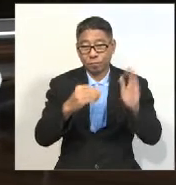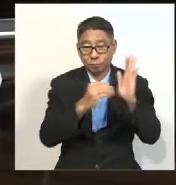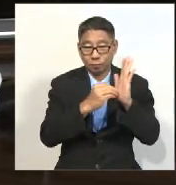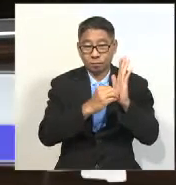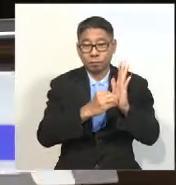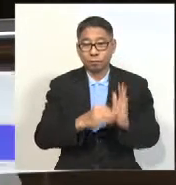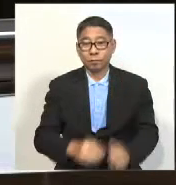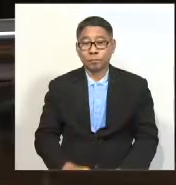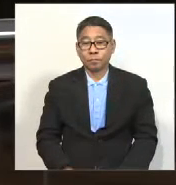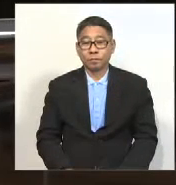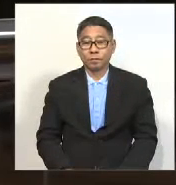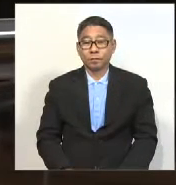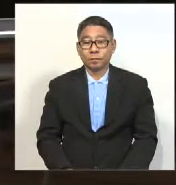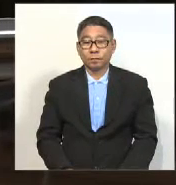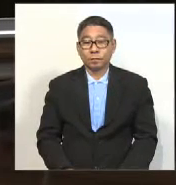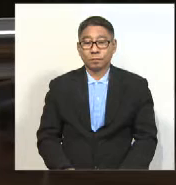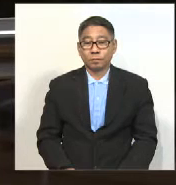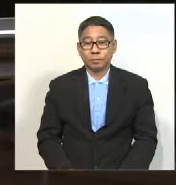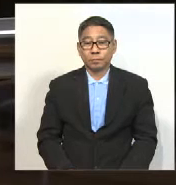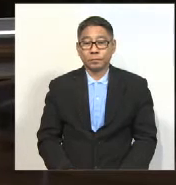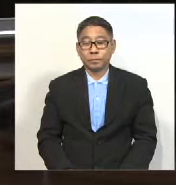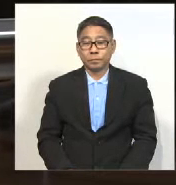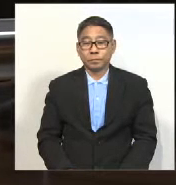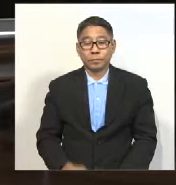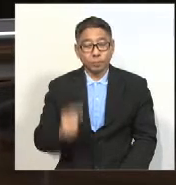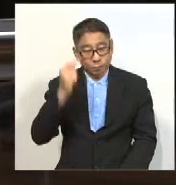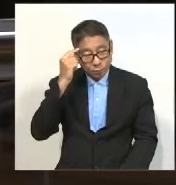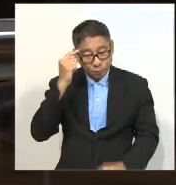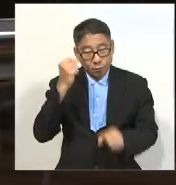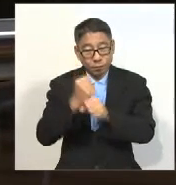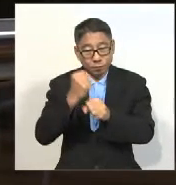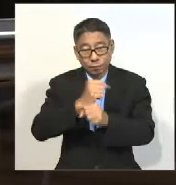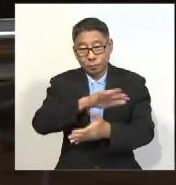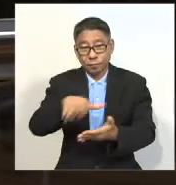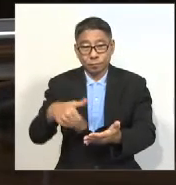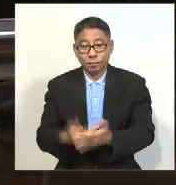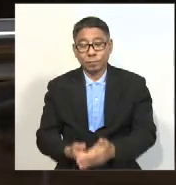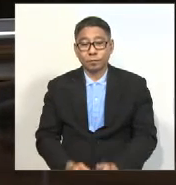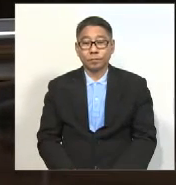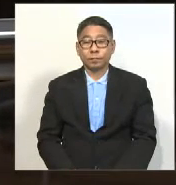ถึงจะรู้งานทั้งหมดนะครับ